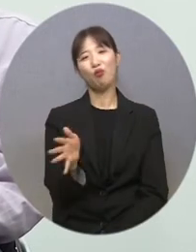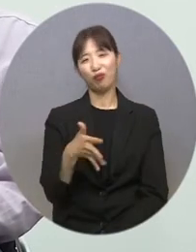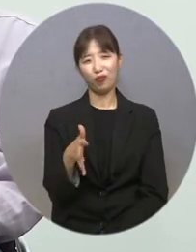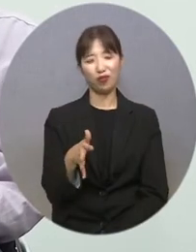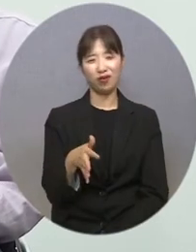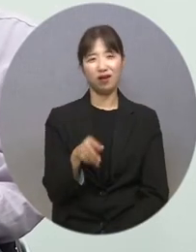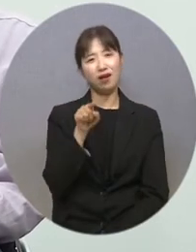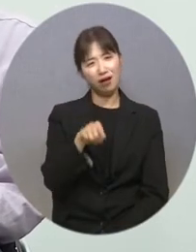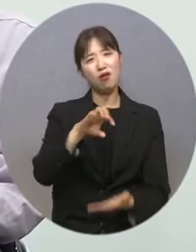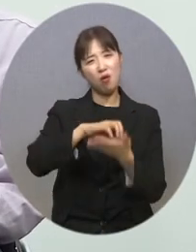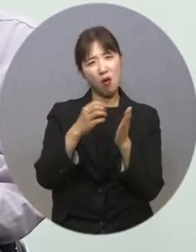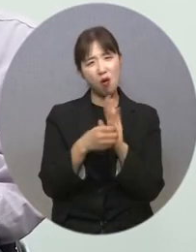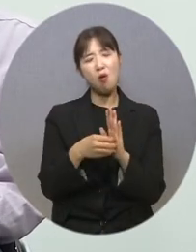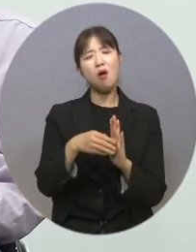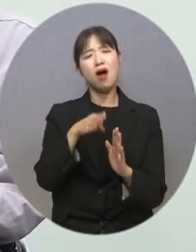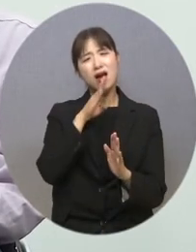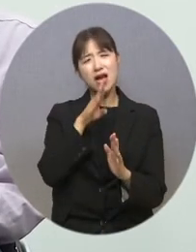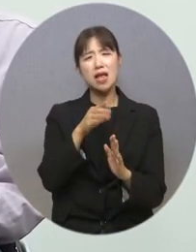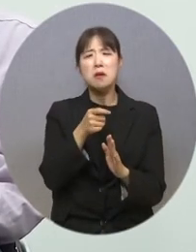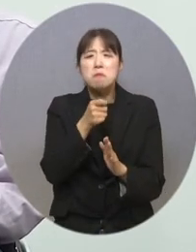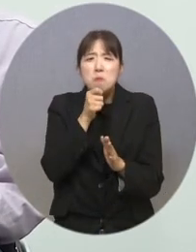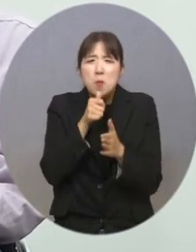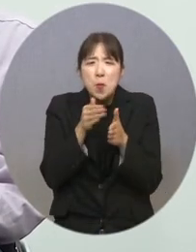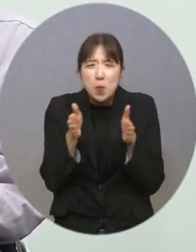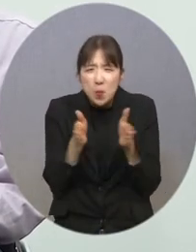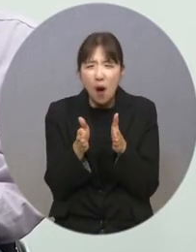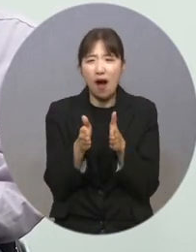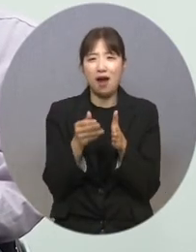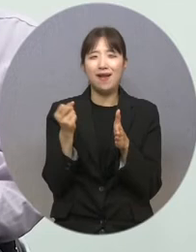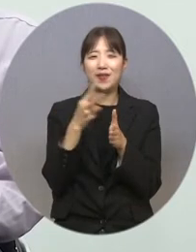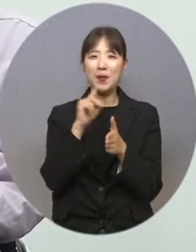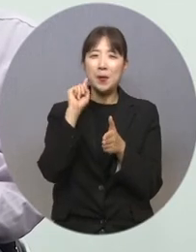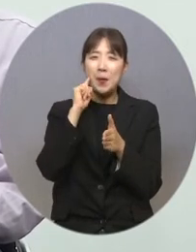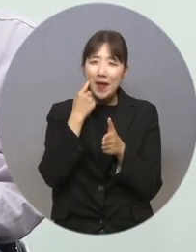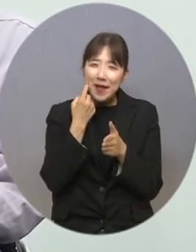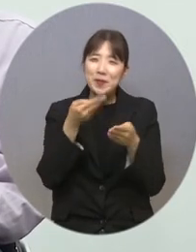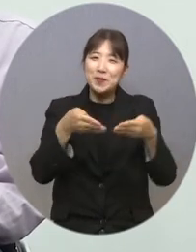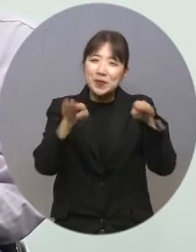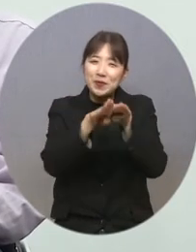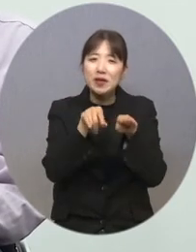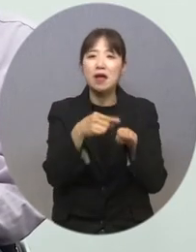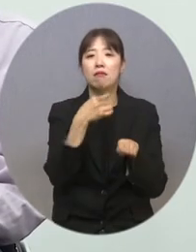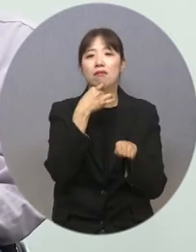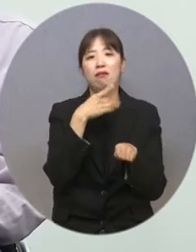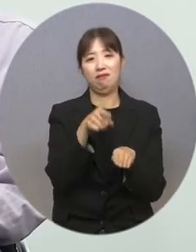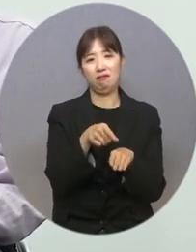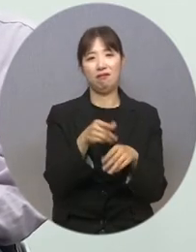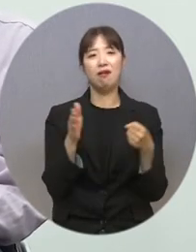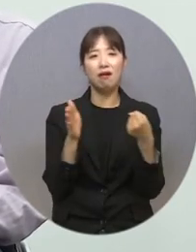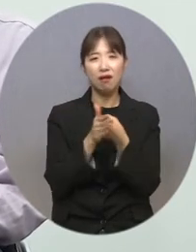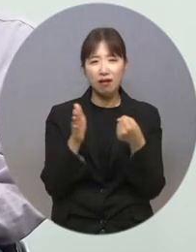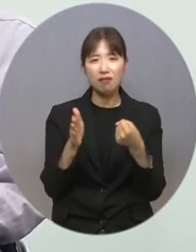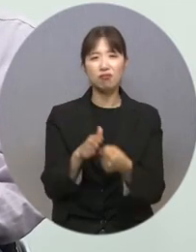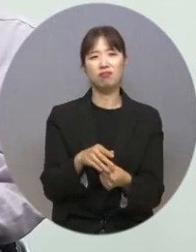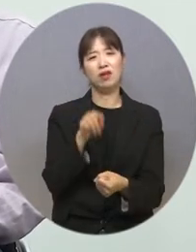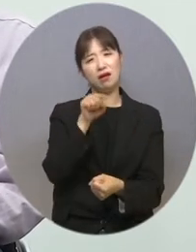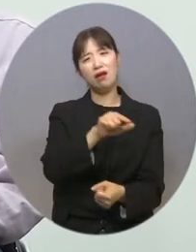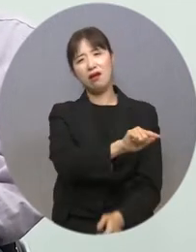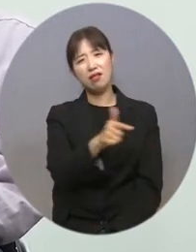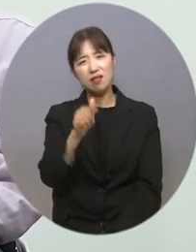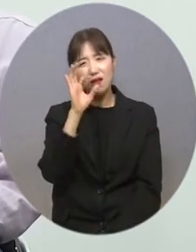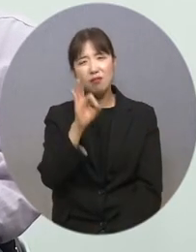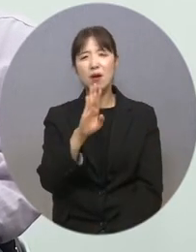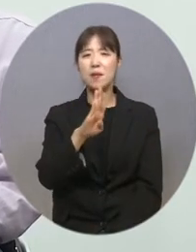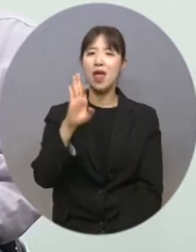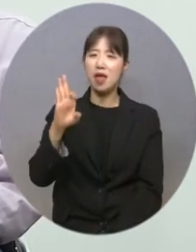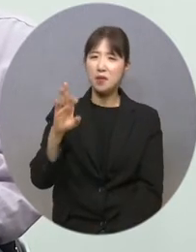약간 그 정도로 하프를 은 애초에 골목이 고 약간 아기자기하고 예쁜 을 추구하다 보니까 그런 것들을 이제 베리어 프리